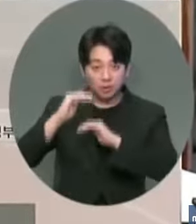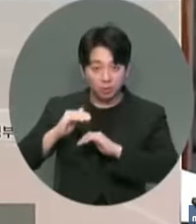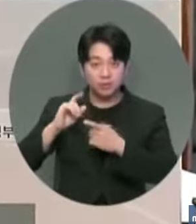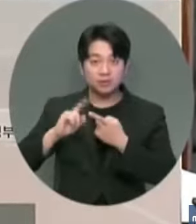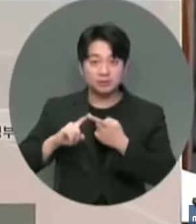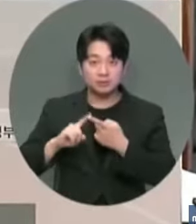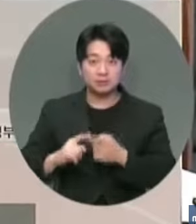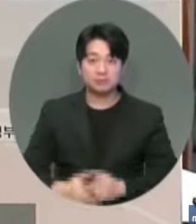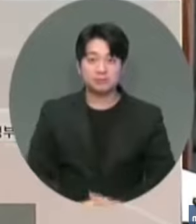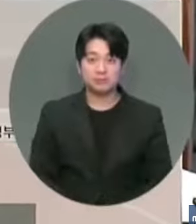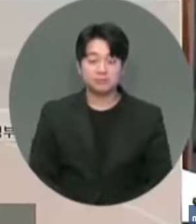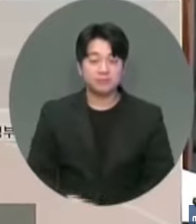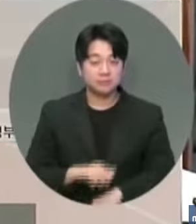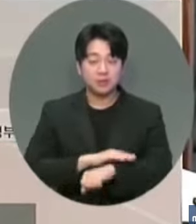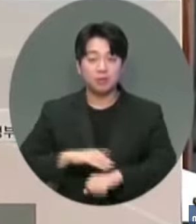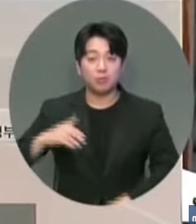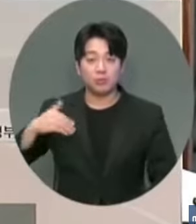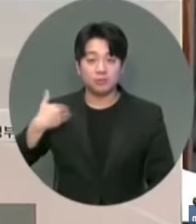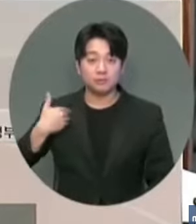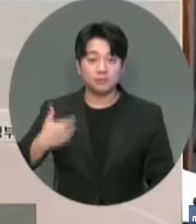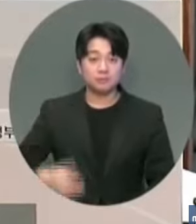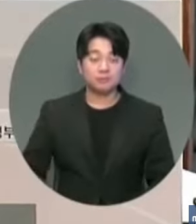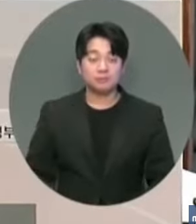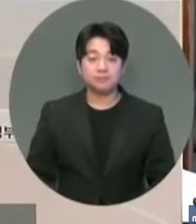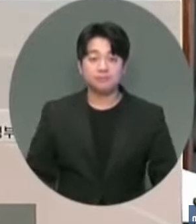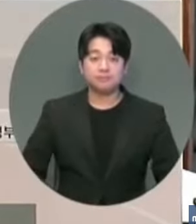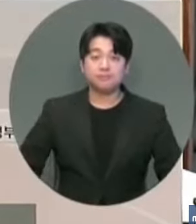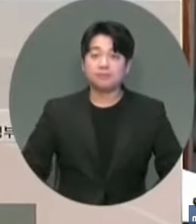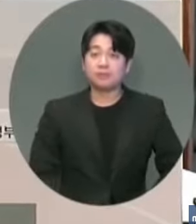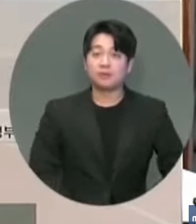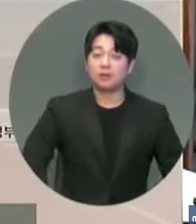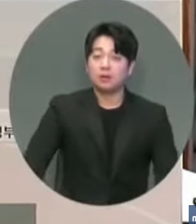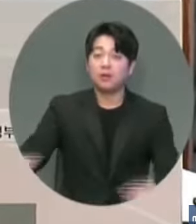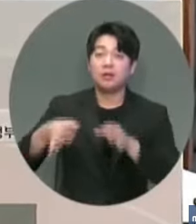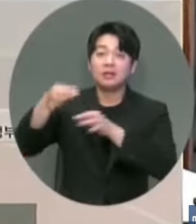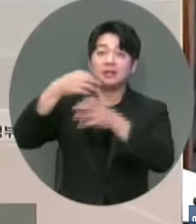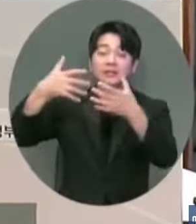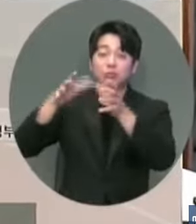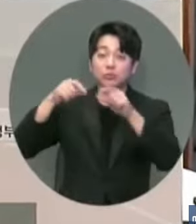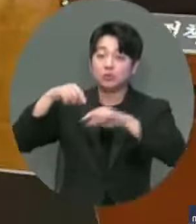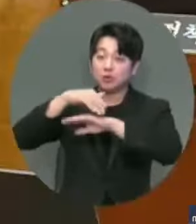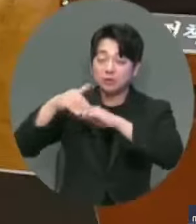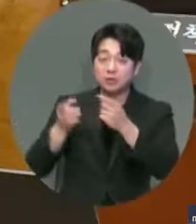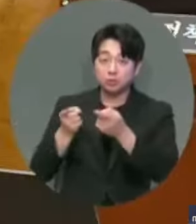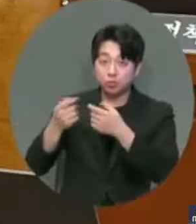구체적인 내용을 제가 알고 있지 못합니다. 아니, 근데 이게 잠시만요. 기재부 정책조정국장님 여기 계십니까?